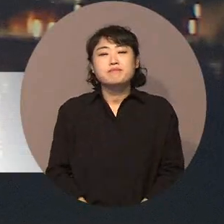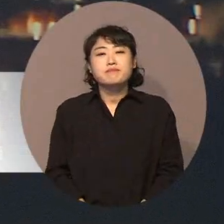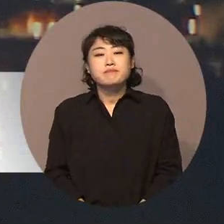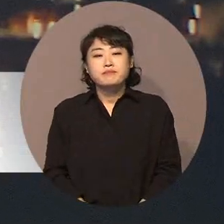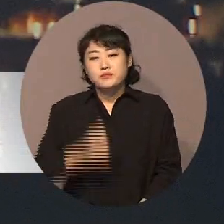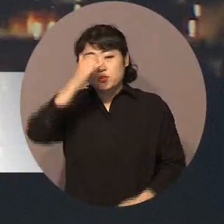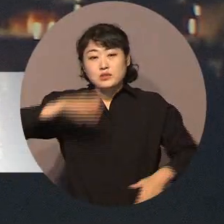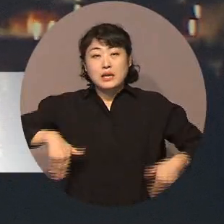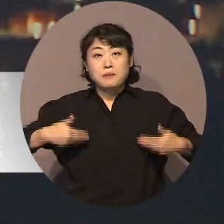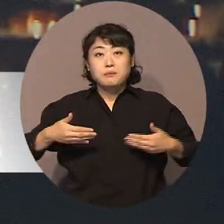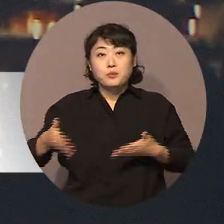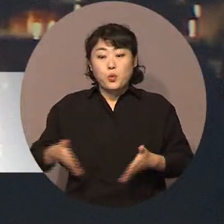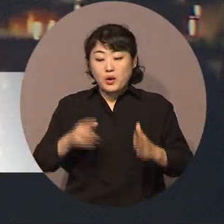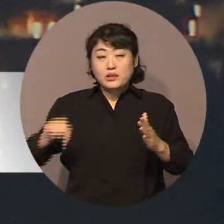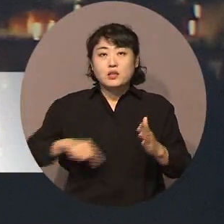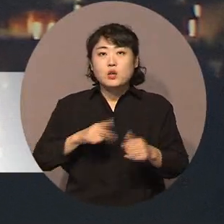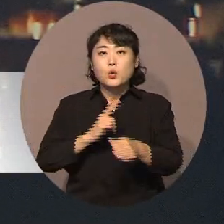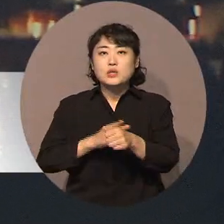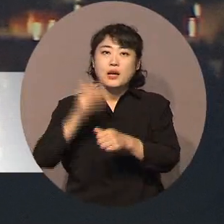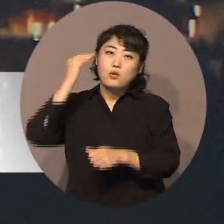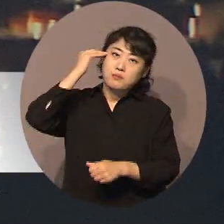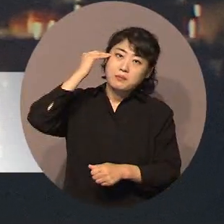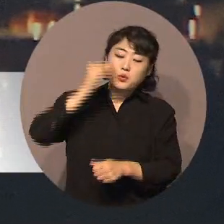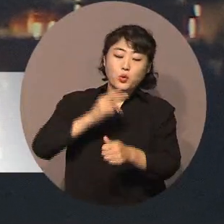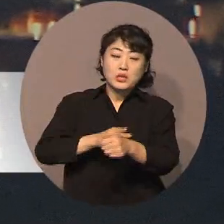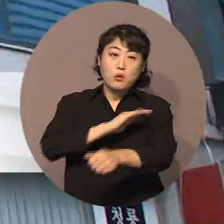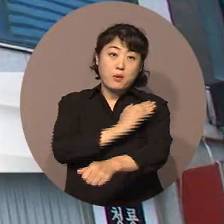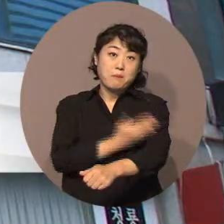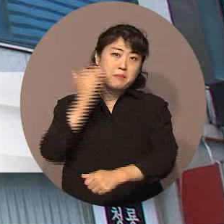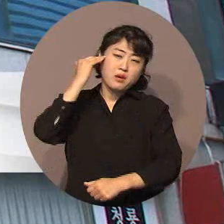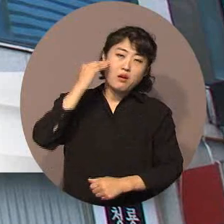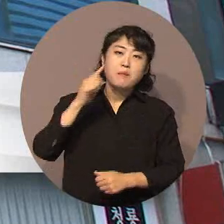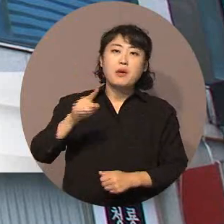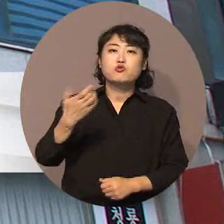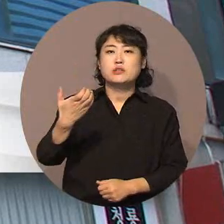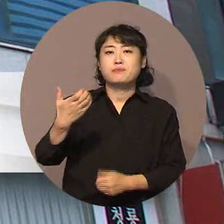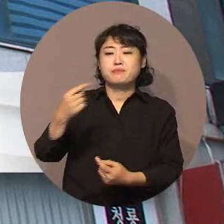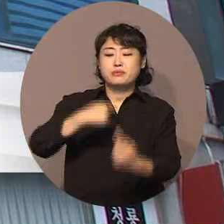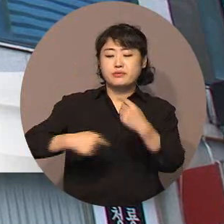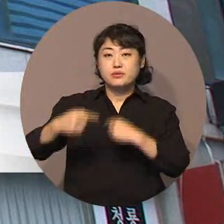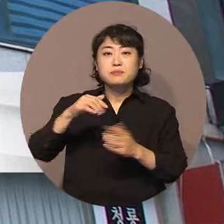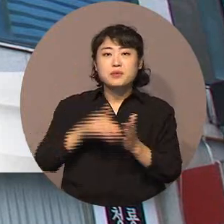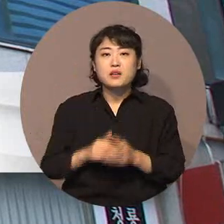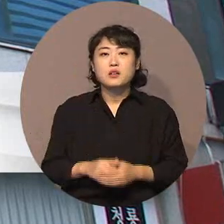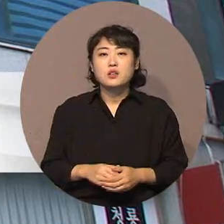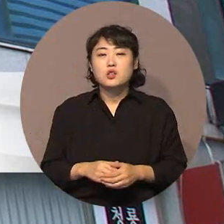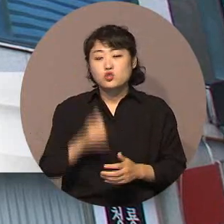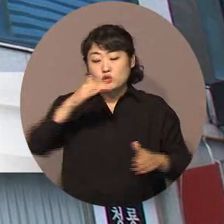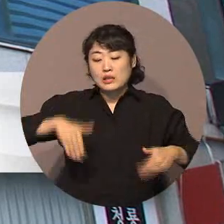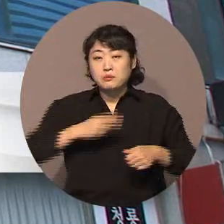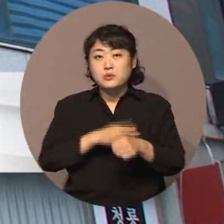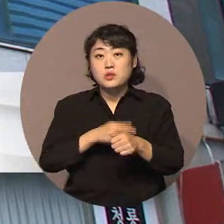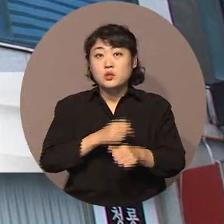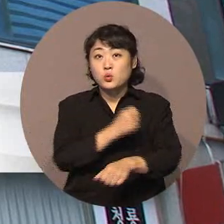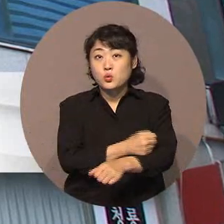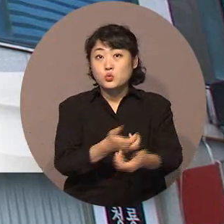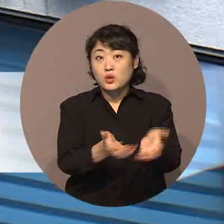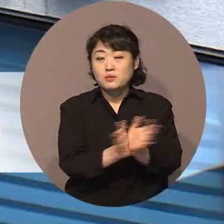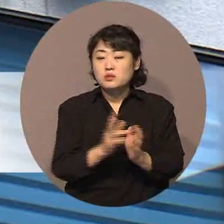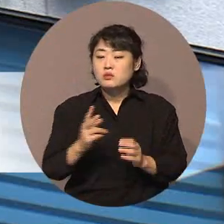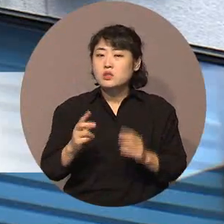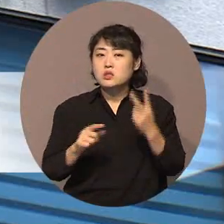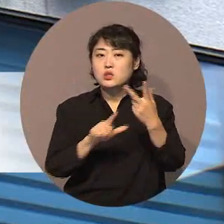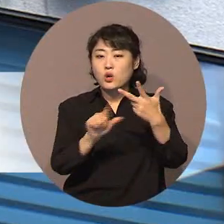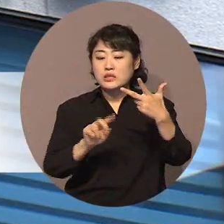충남도에서도 교권 침해 사례 190여 건이 접수됐습니다 충남은 교사노조가 지난 26일부터